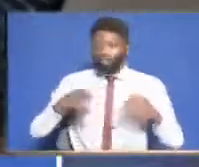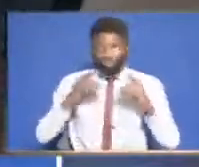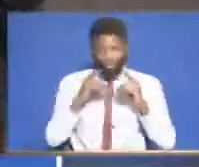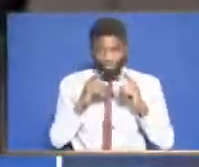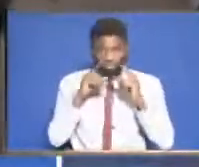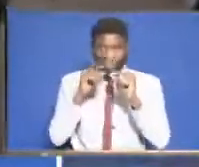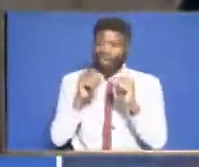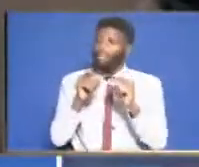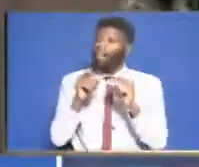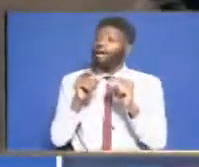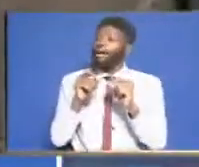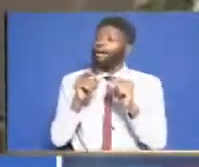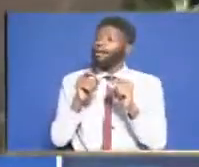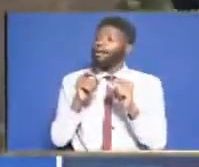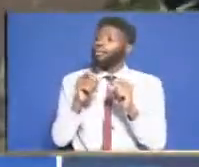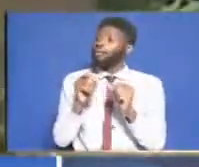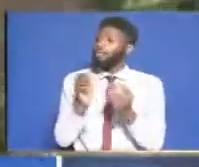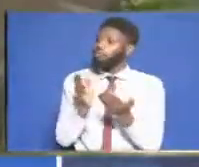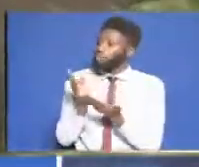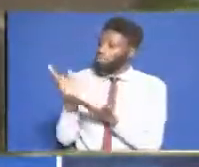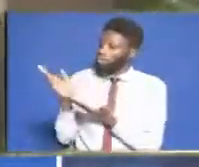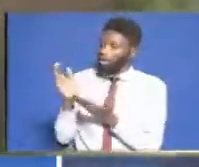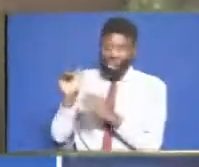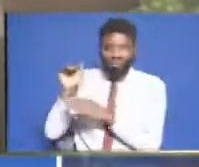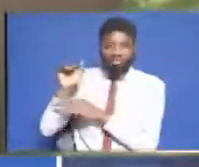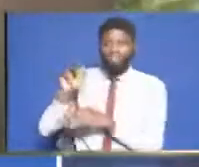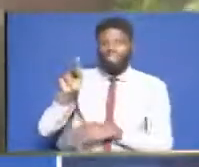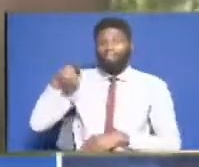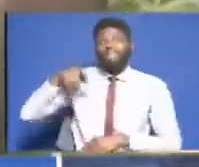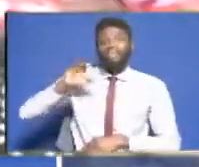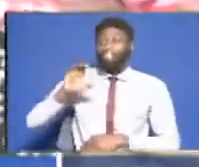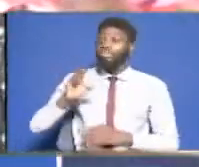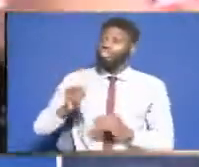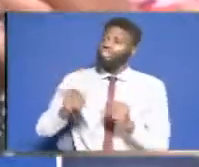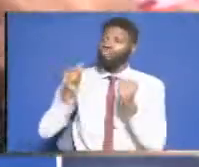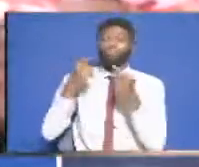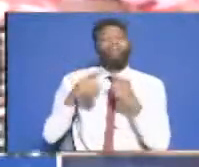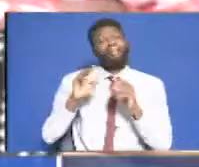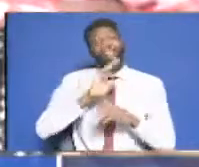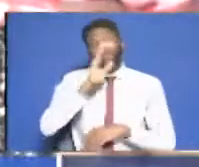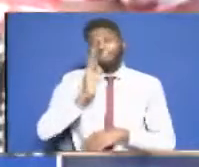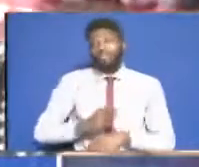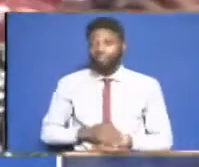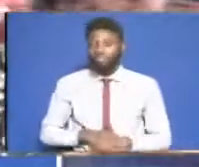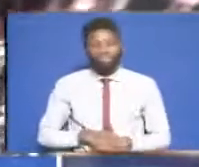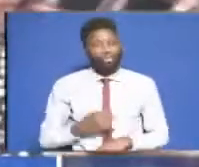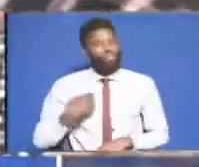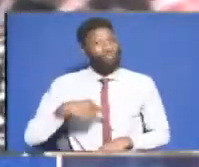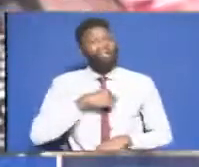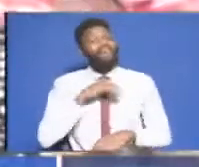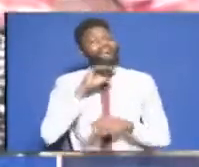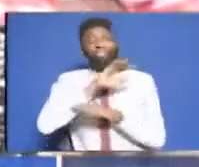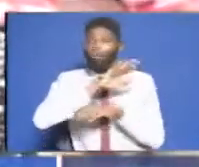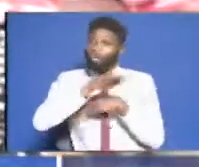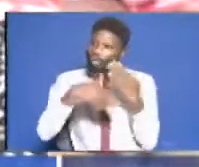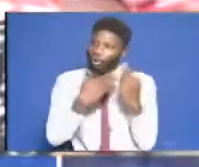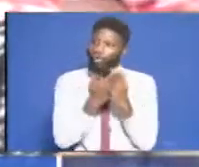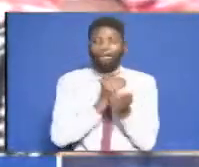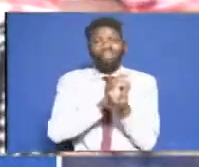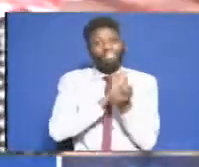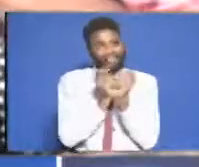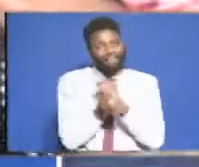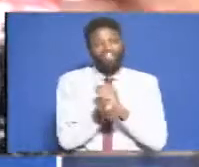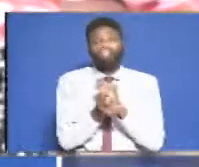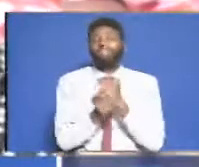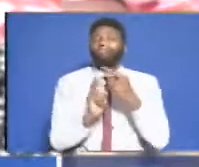meaning attempts by the Kenya Power to fix the low-hanging power lines. Tunahitaji wakuja turekebishie hizo zote wazichange. Na pia